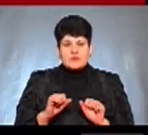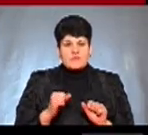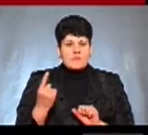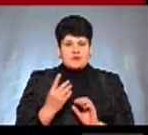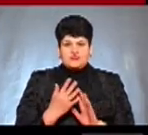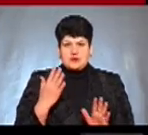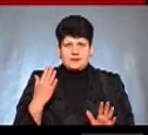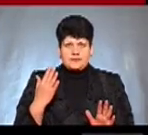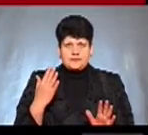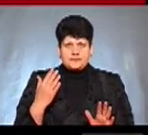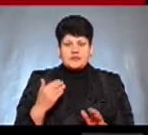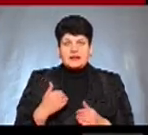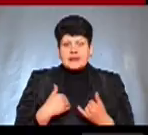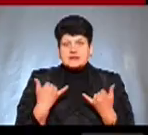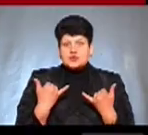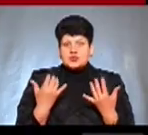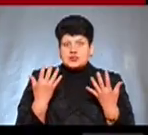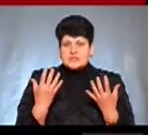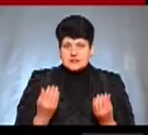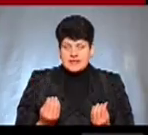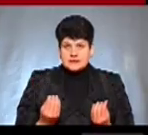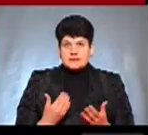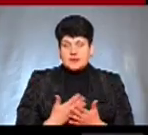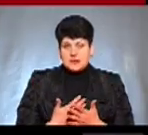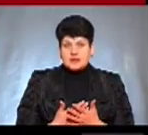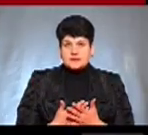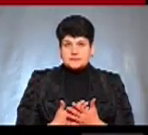чергу. Я на сьогоднішній день, ну, наприклад,